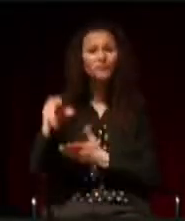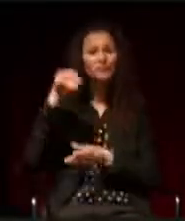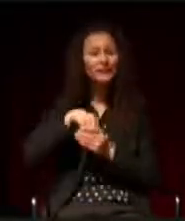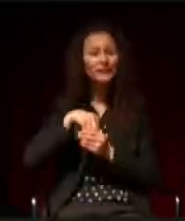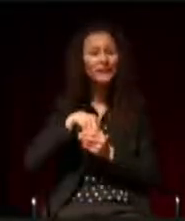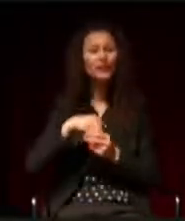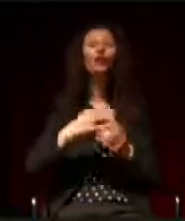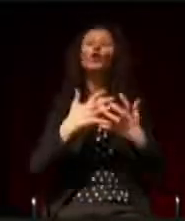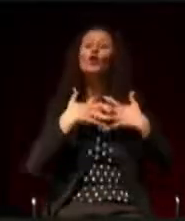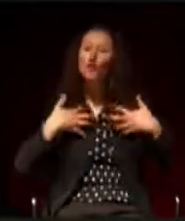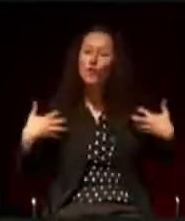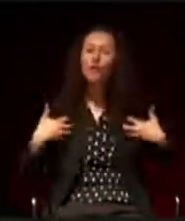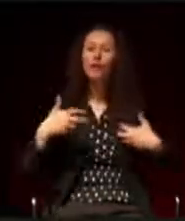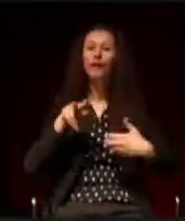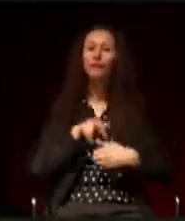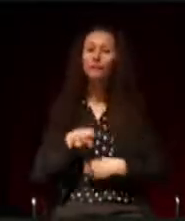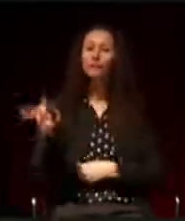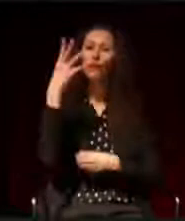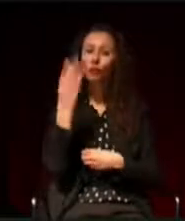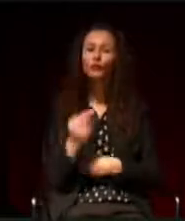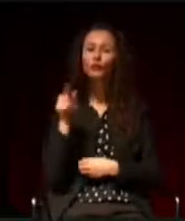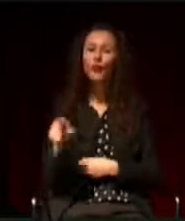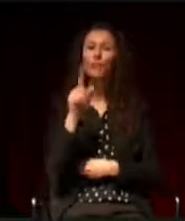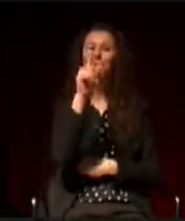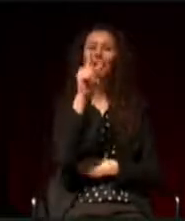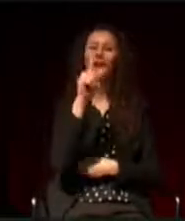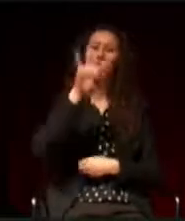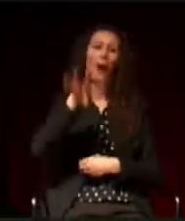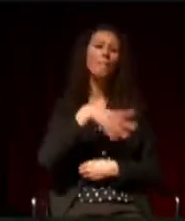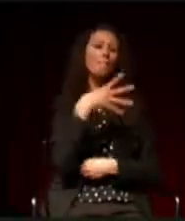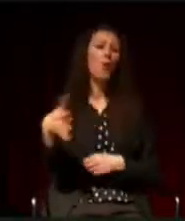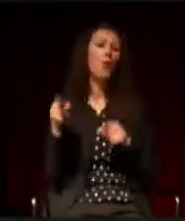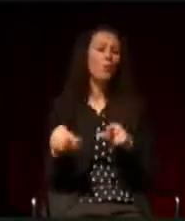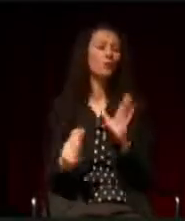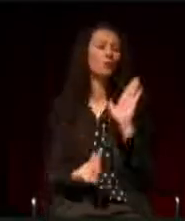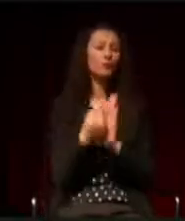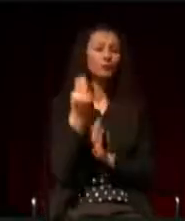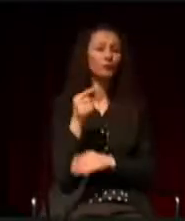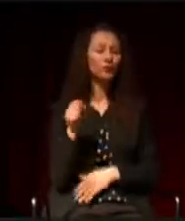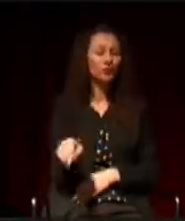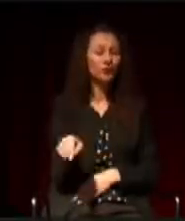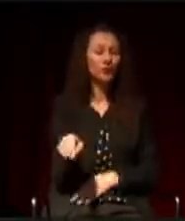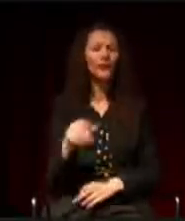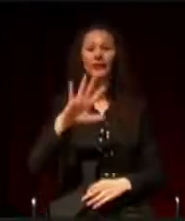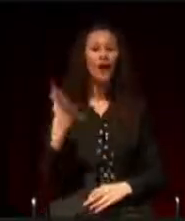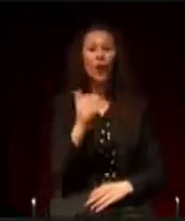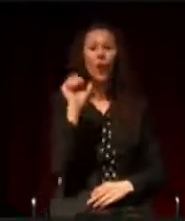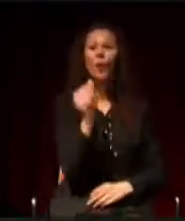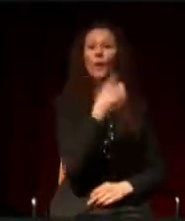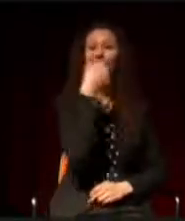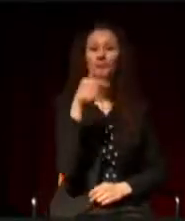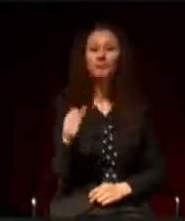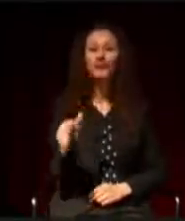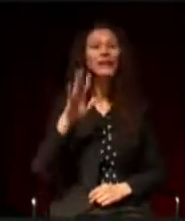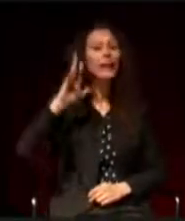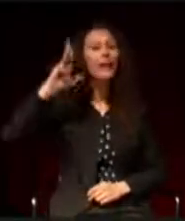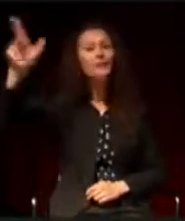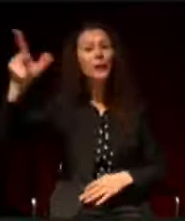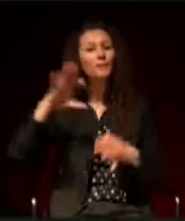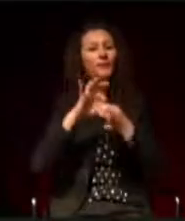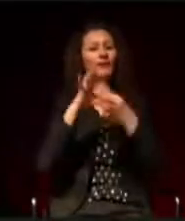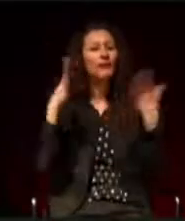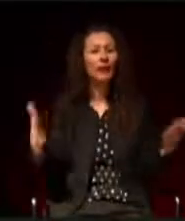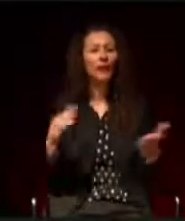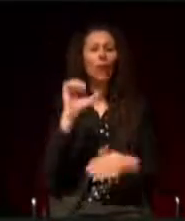sağlayacak, güvenle yol almalarını sağlayacak bir tablo ortaya çıkartmış oluyoruz. Daha önemlisi geleceğimizle